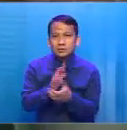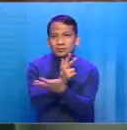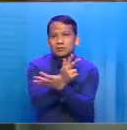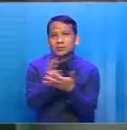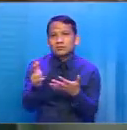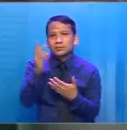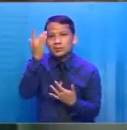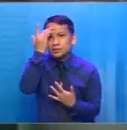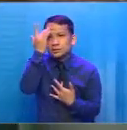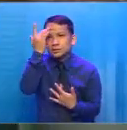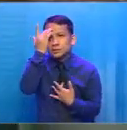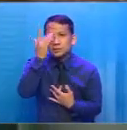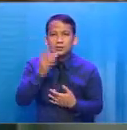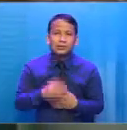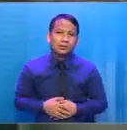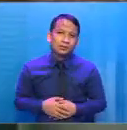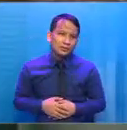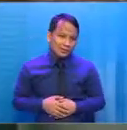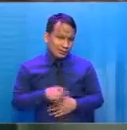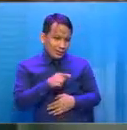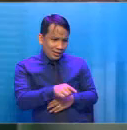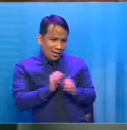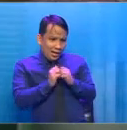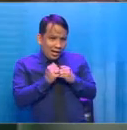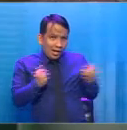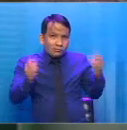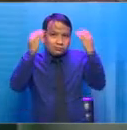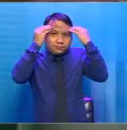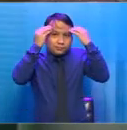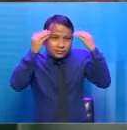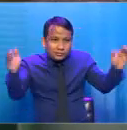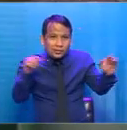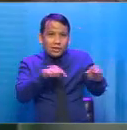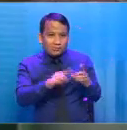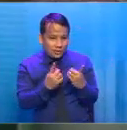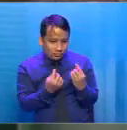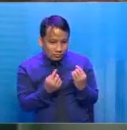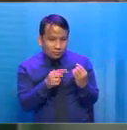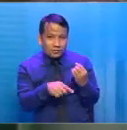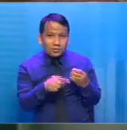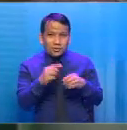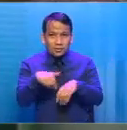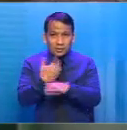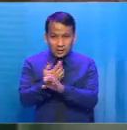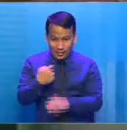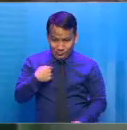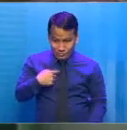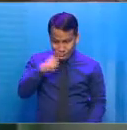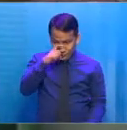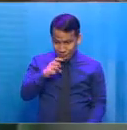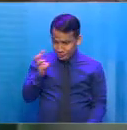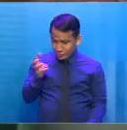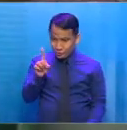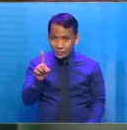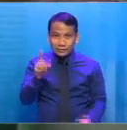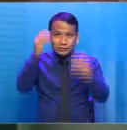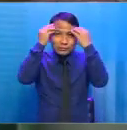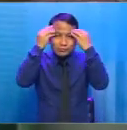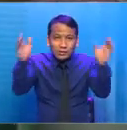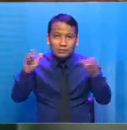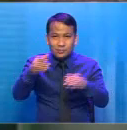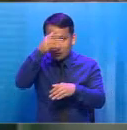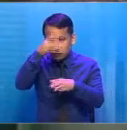Kasi hindi ko po kasi malaman ko kung paano ang gagawin ko sa online. Kasi sa edad kong 61, wala akong kaalaman sa larangan